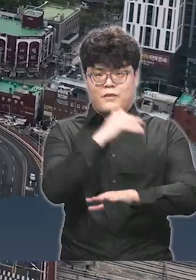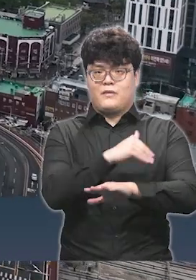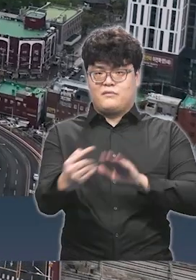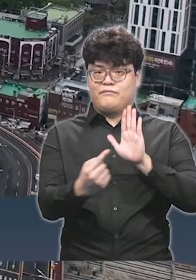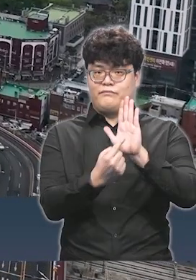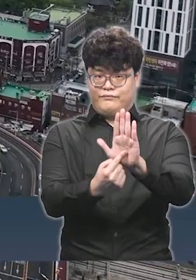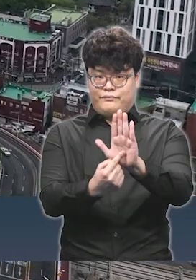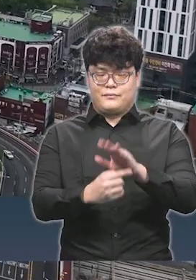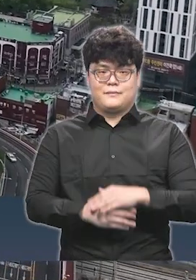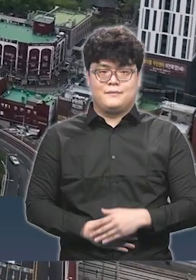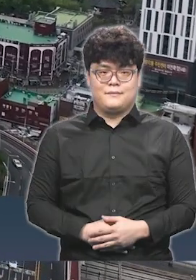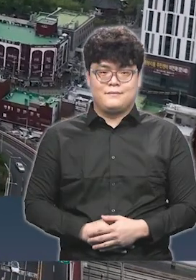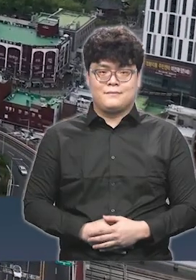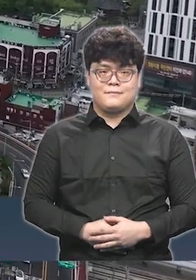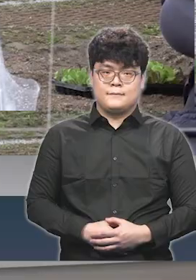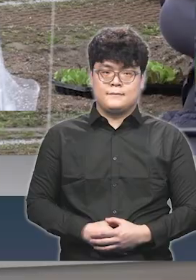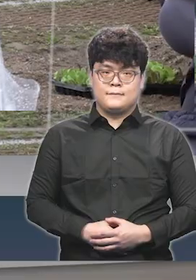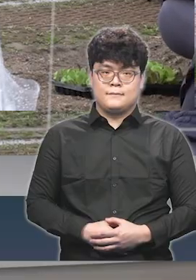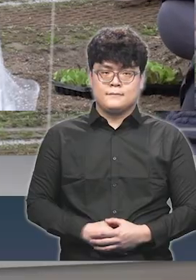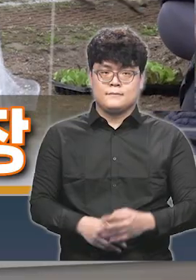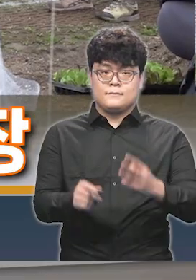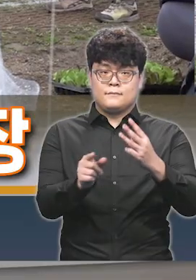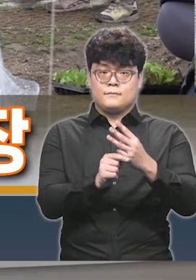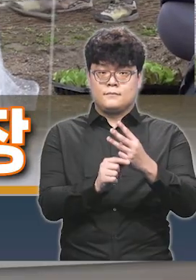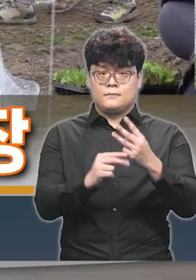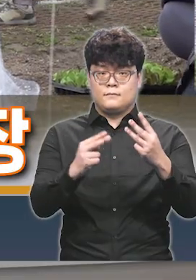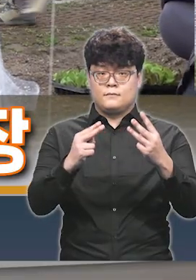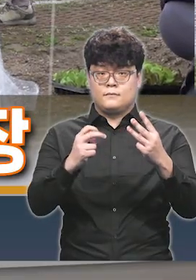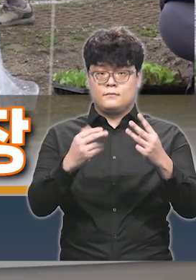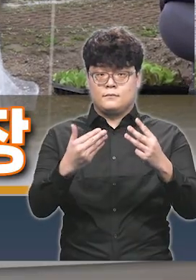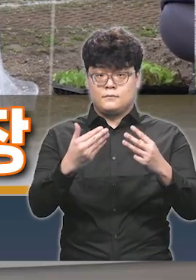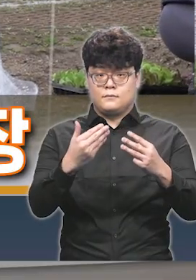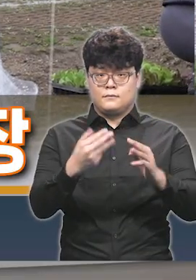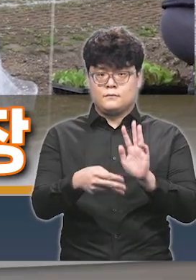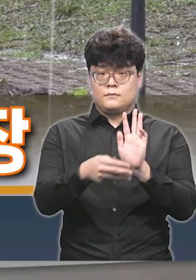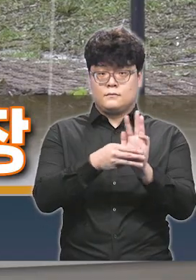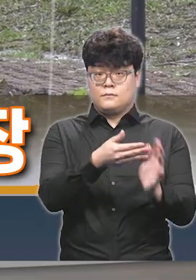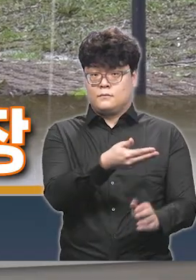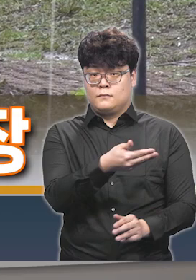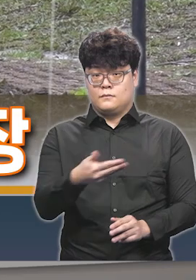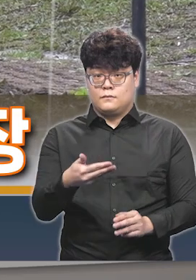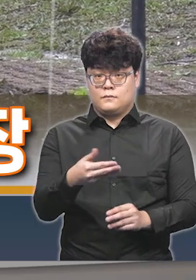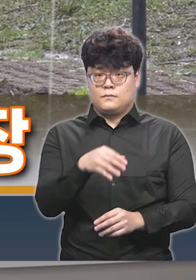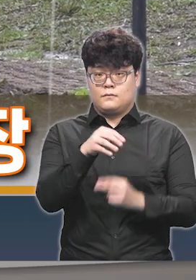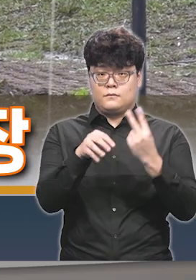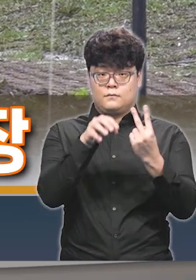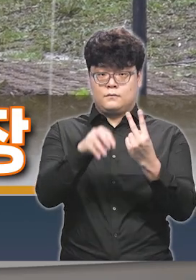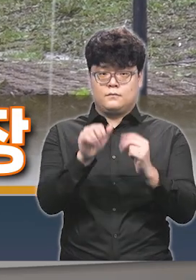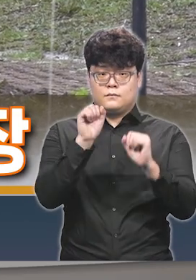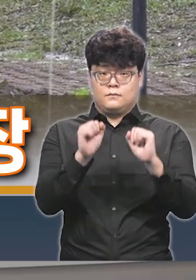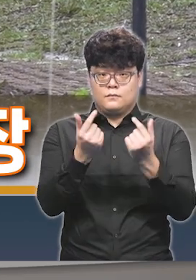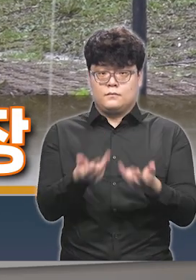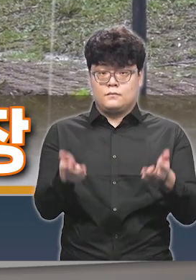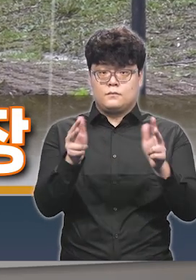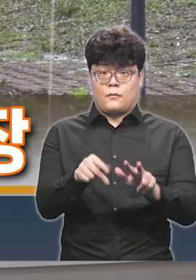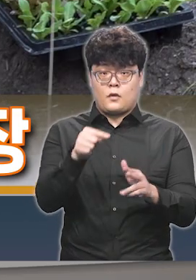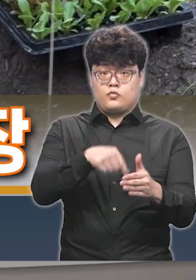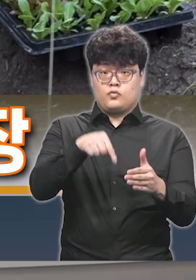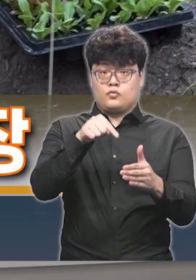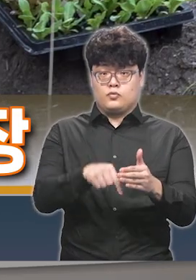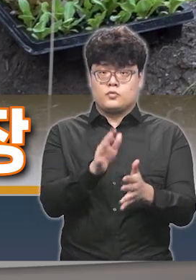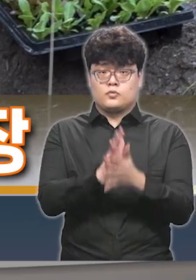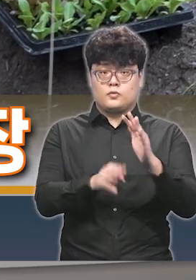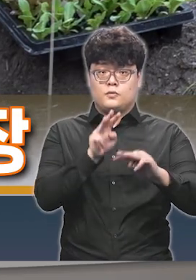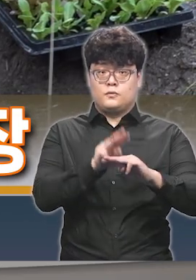계획임을 밝혔습니다 3월 29일 중랑천 제 2체육 공원에 위치한 도시농업 체험